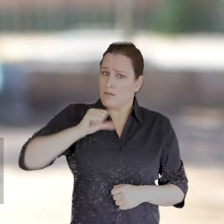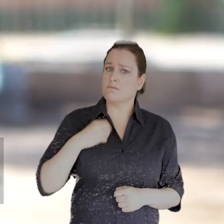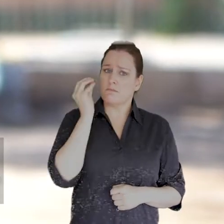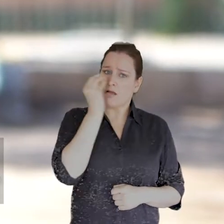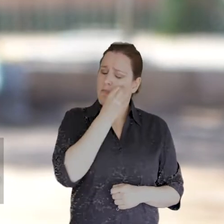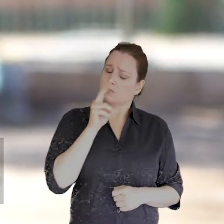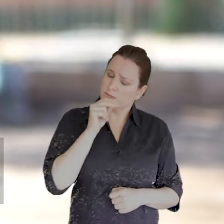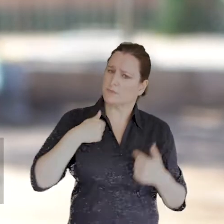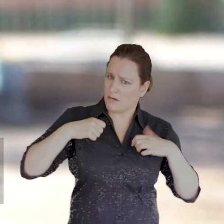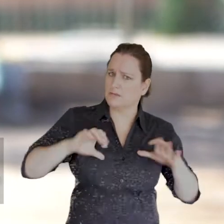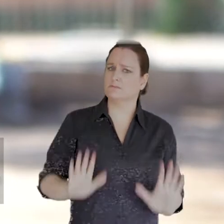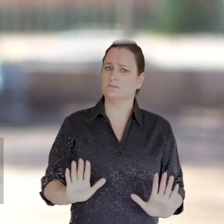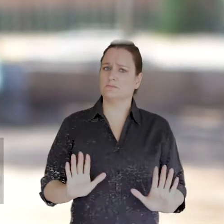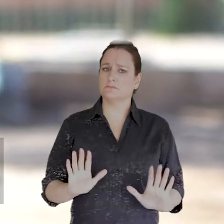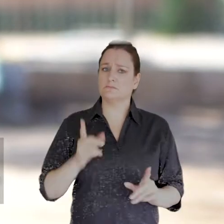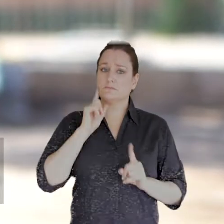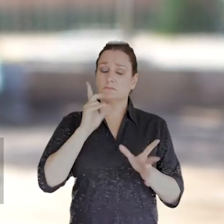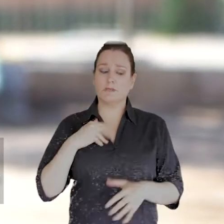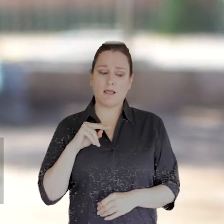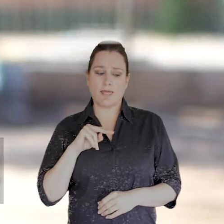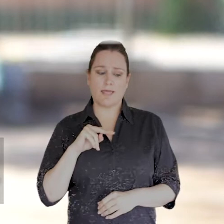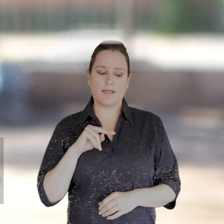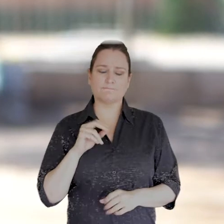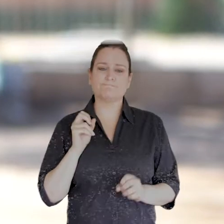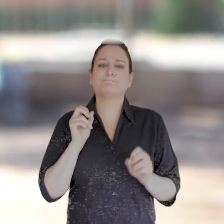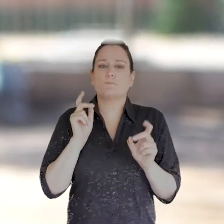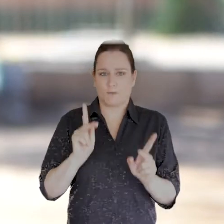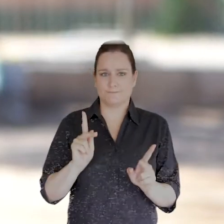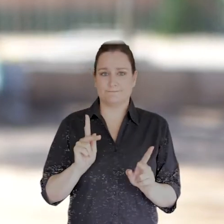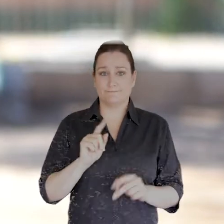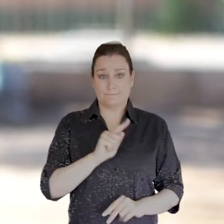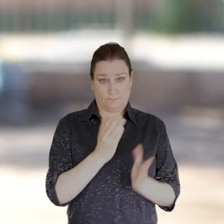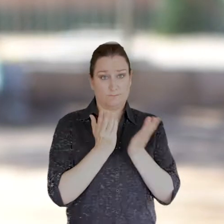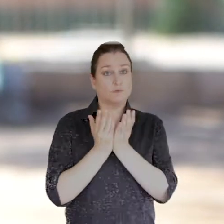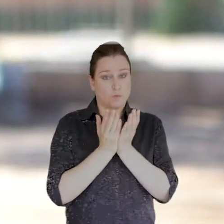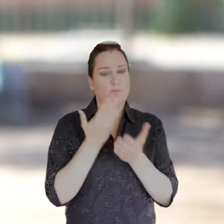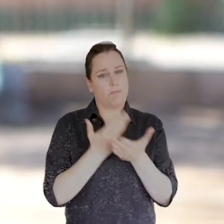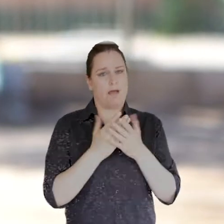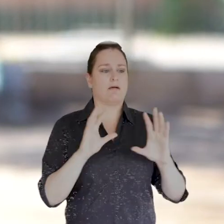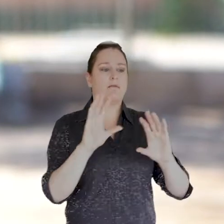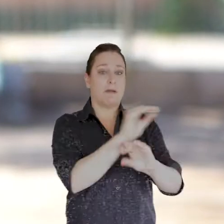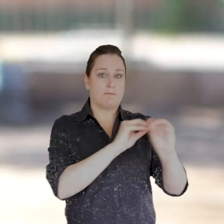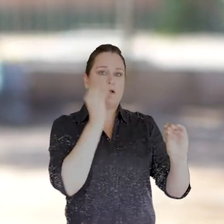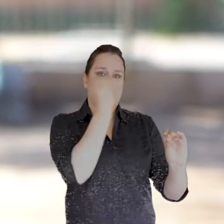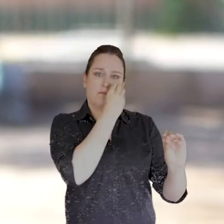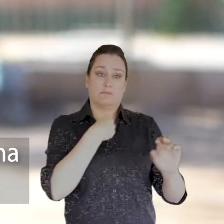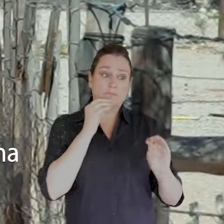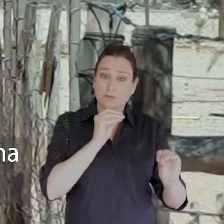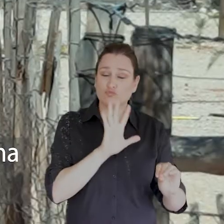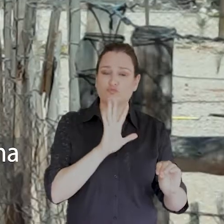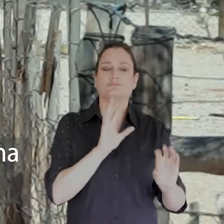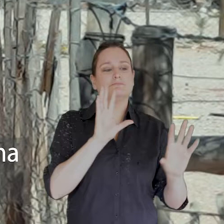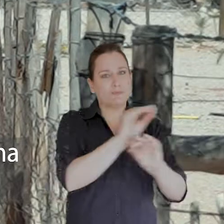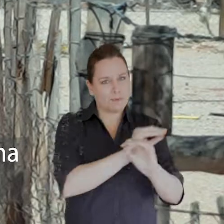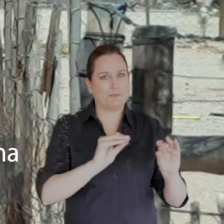geweest, die rede is omdat ons in Nimmertal kan praat. En ons is toe toegelaat om op die schoolterrein, binnen in